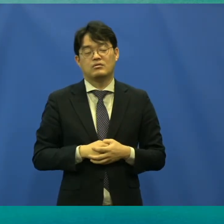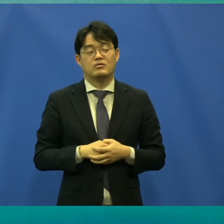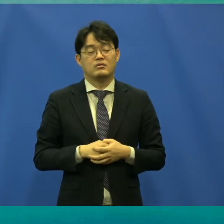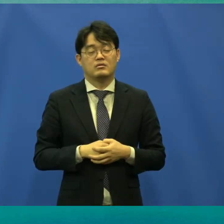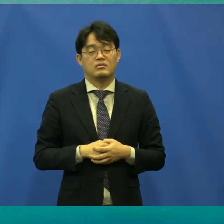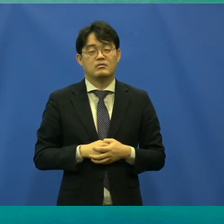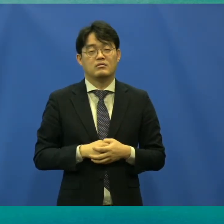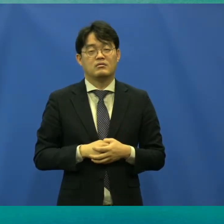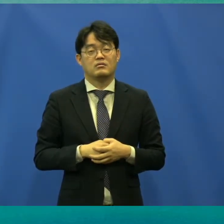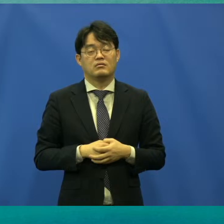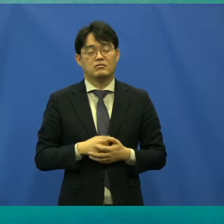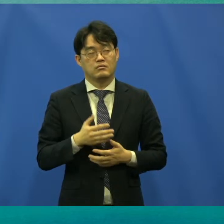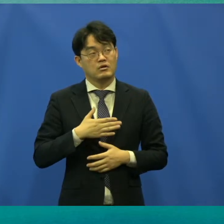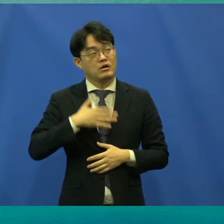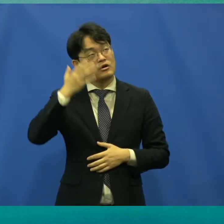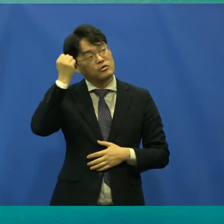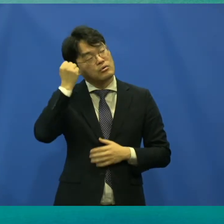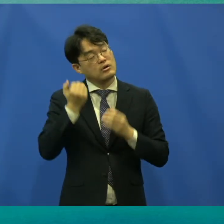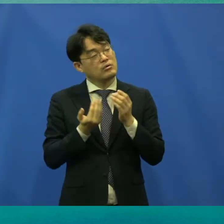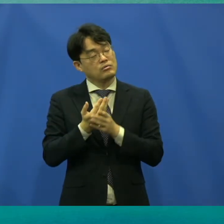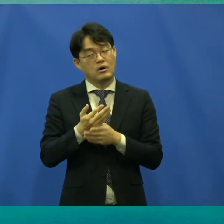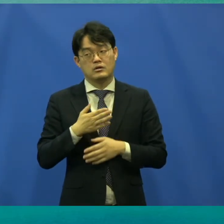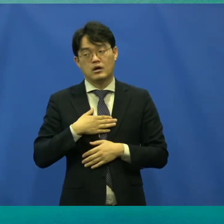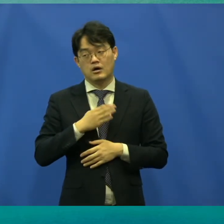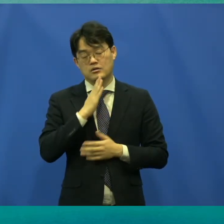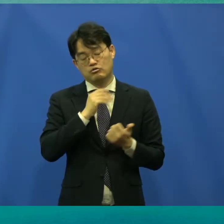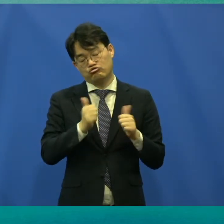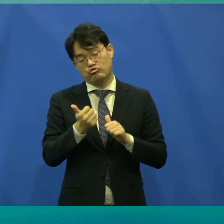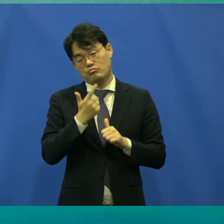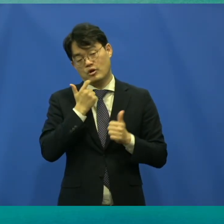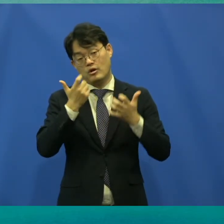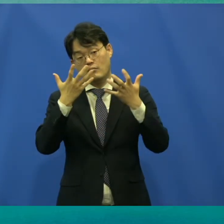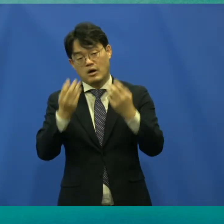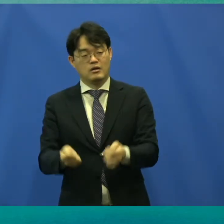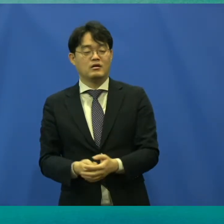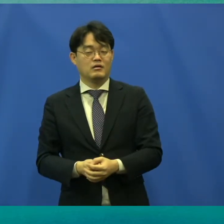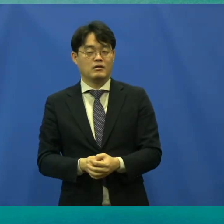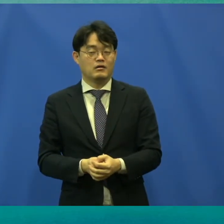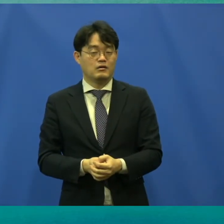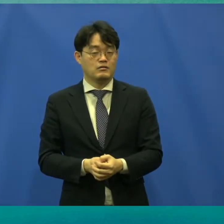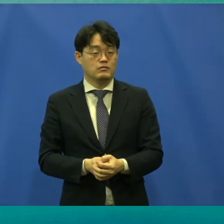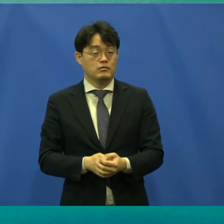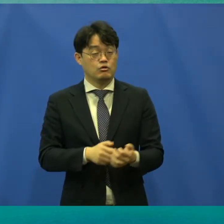내가 아는 것만 해도 여러 번입니다. 그때 살아난 게 기적이죠.